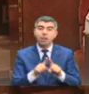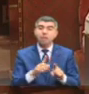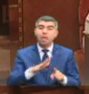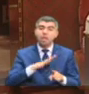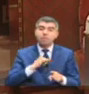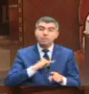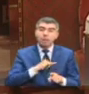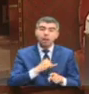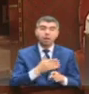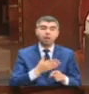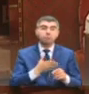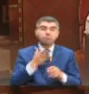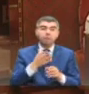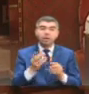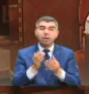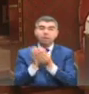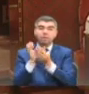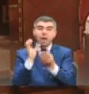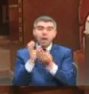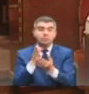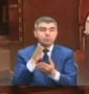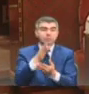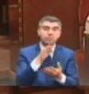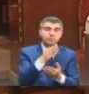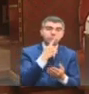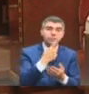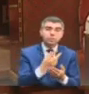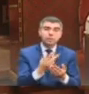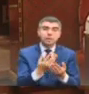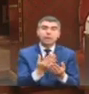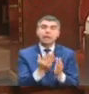المؤسسة ووسائل النقل وحسن سير الأقسام الداخلية في حالة وجودها.